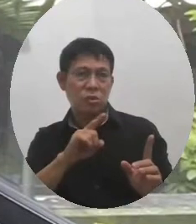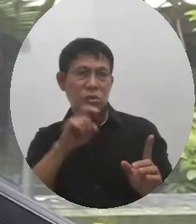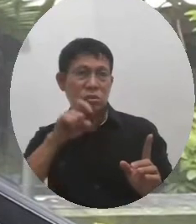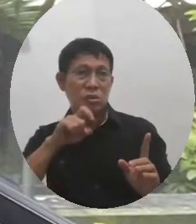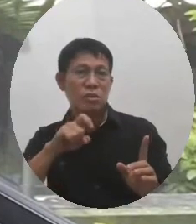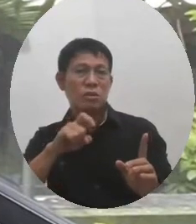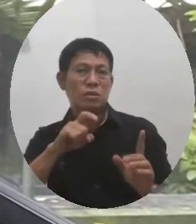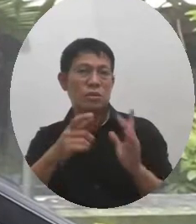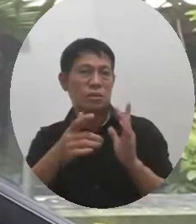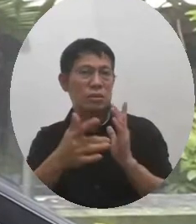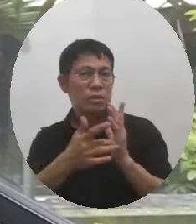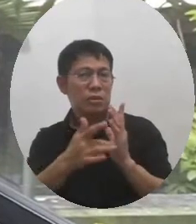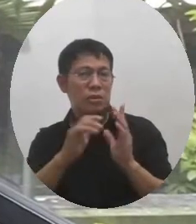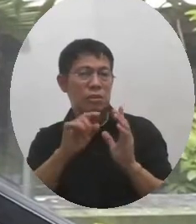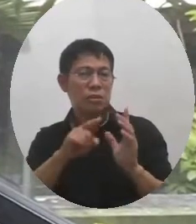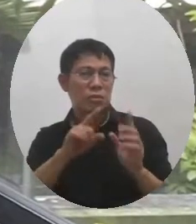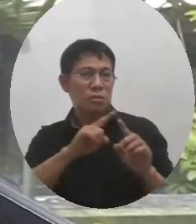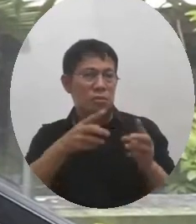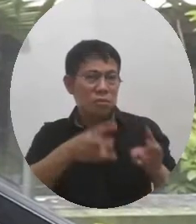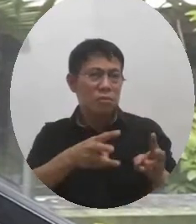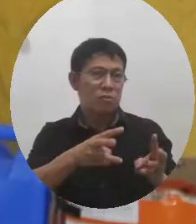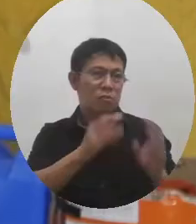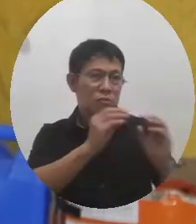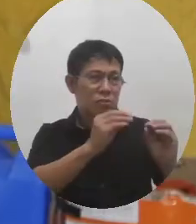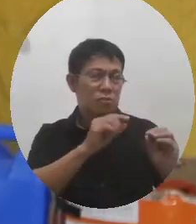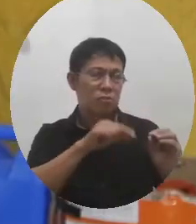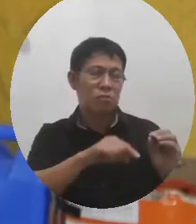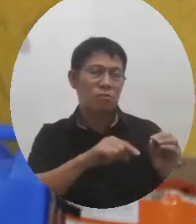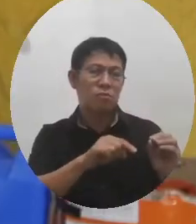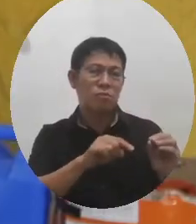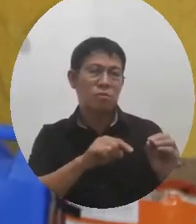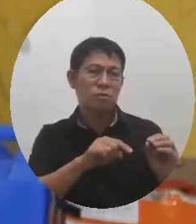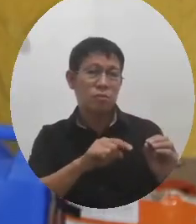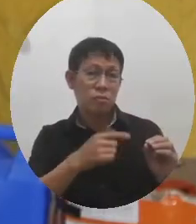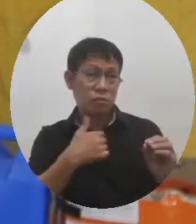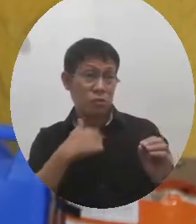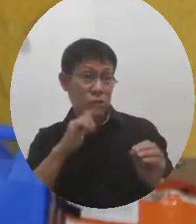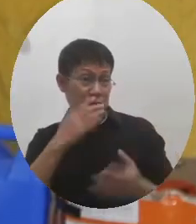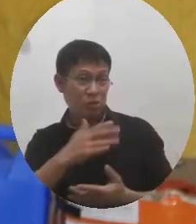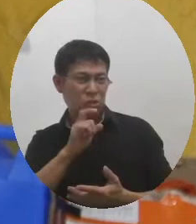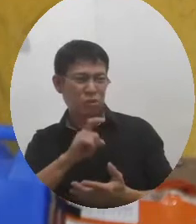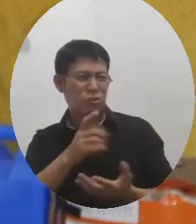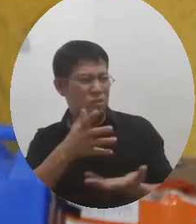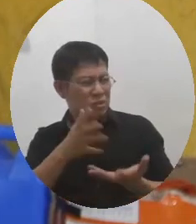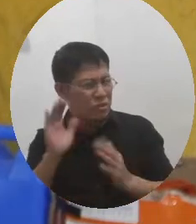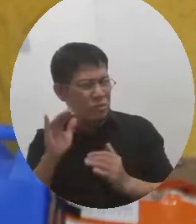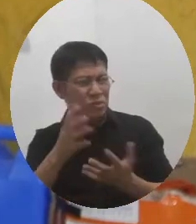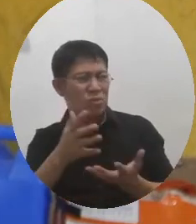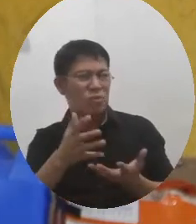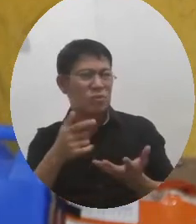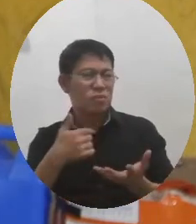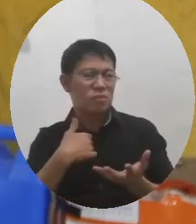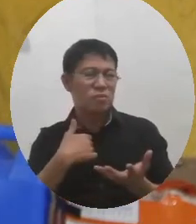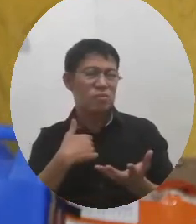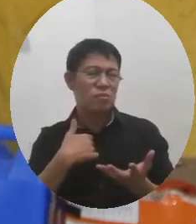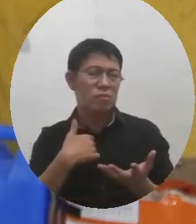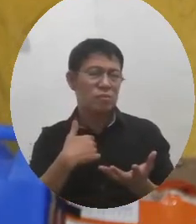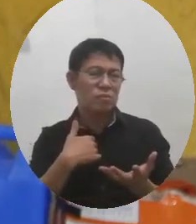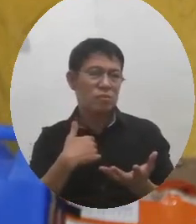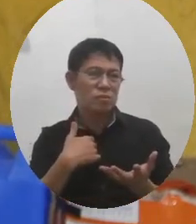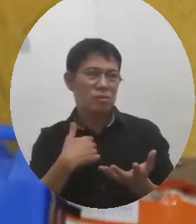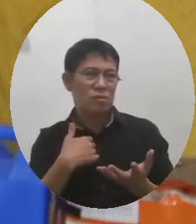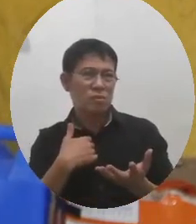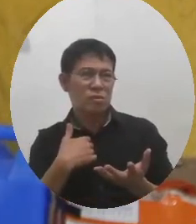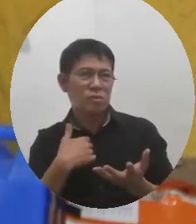pag-aaral, paglipat o pagbibigay pansin. Simple lang po ang pangarap ko para sa ano ko Alam ko naman po na